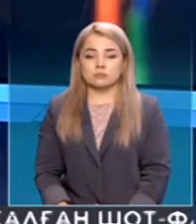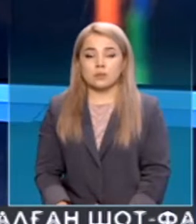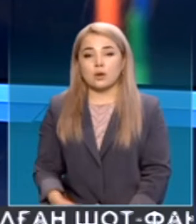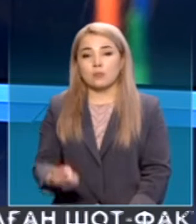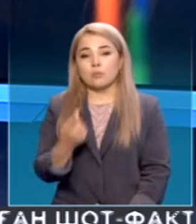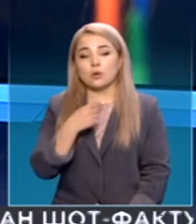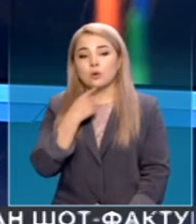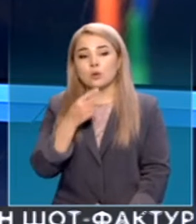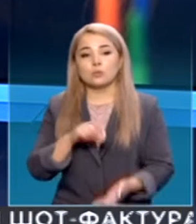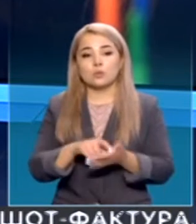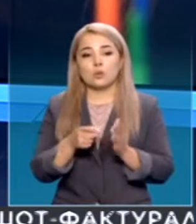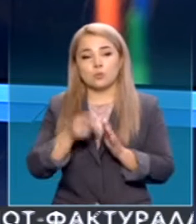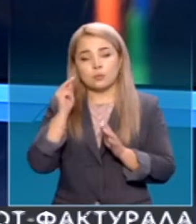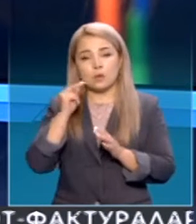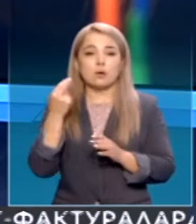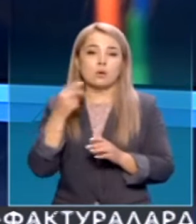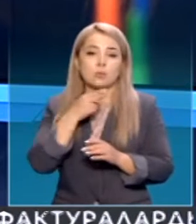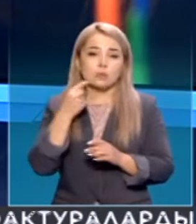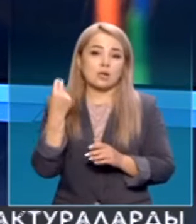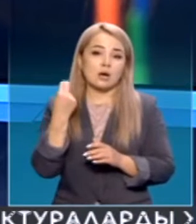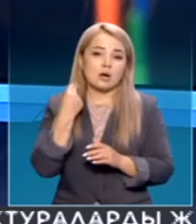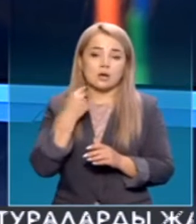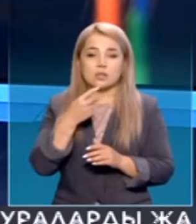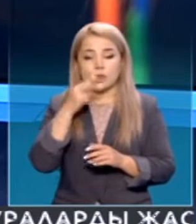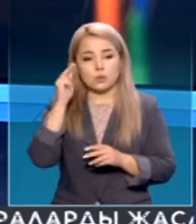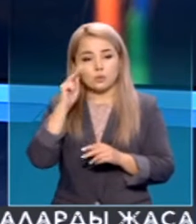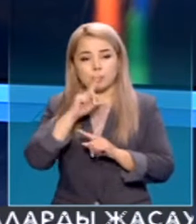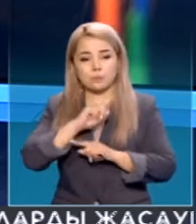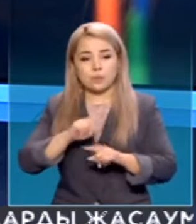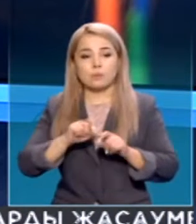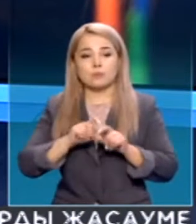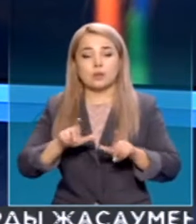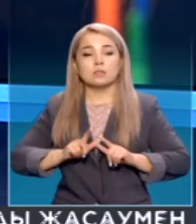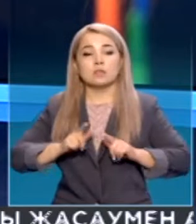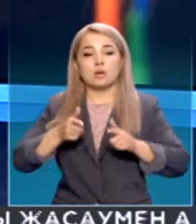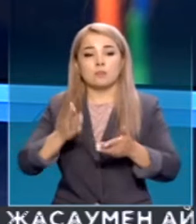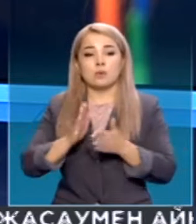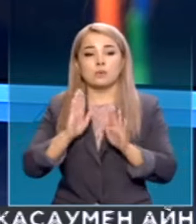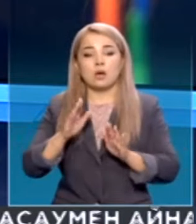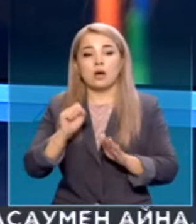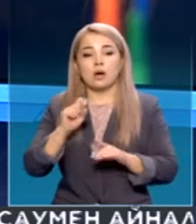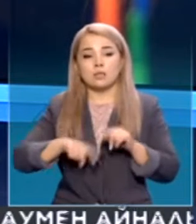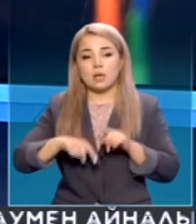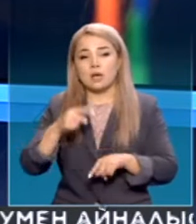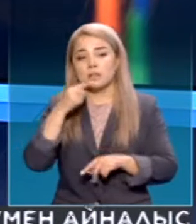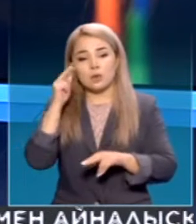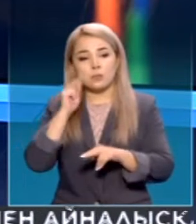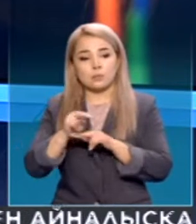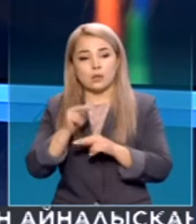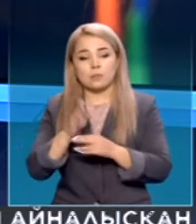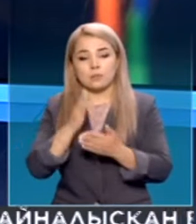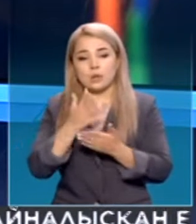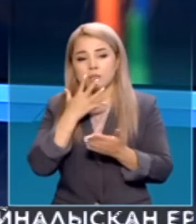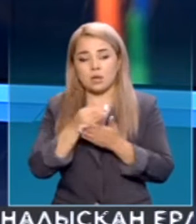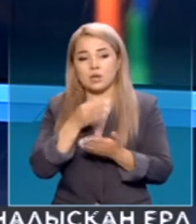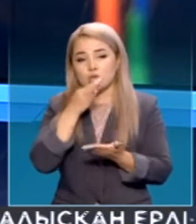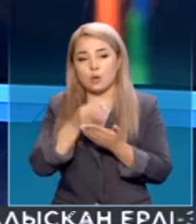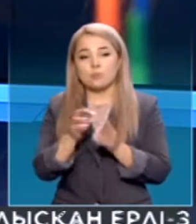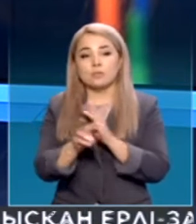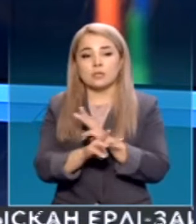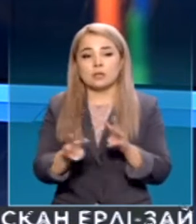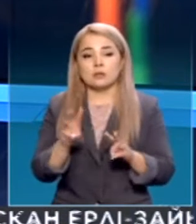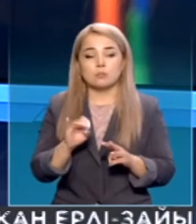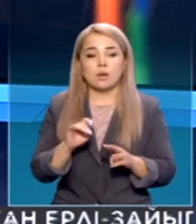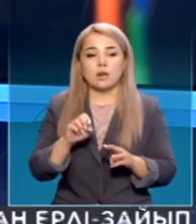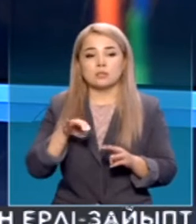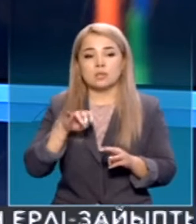Бірінші сынып оқушылары енді орыс ағылшын тілдерін оқымайды. Мектеп табалдырығын аттаған балалар тек ана тілінде білім алады. Мешаупты министрлік Ыбырай